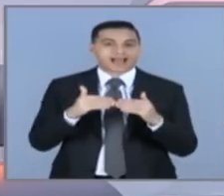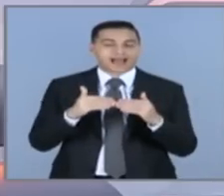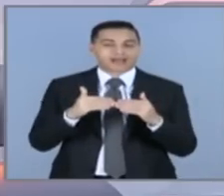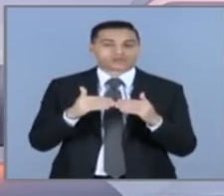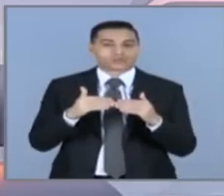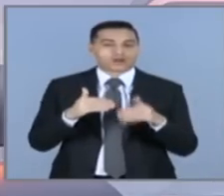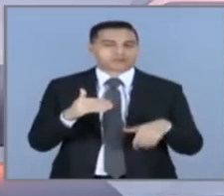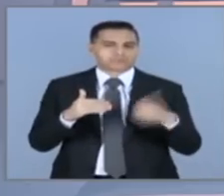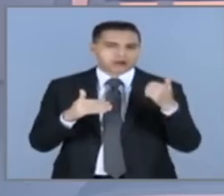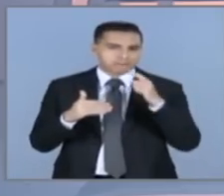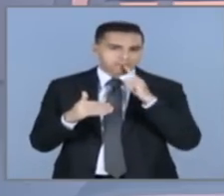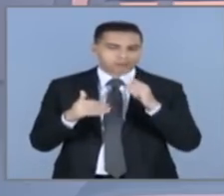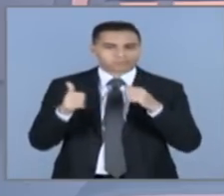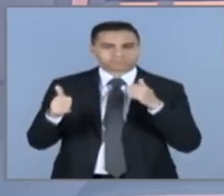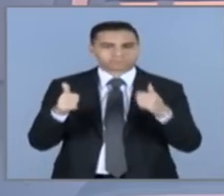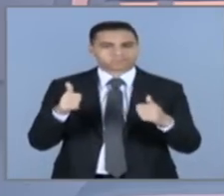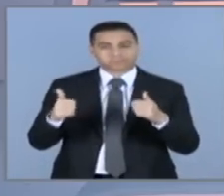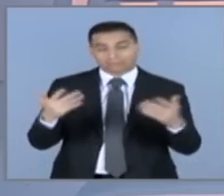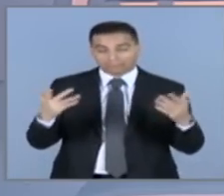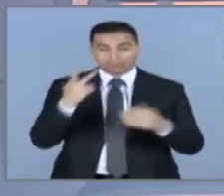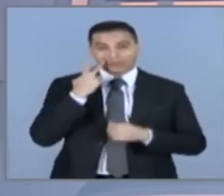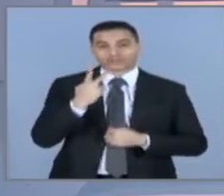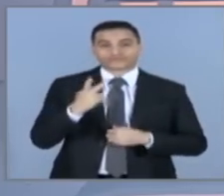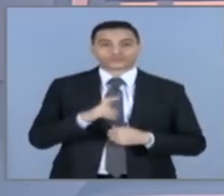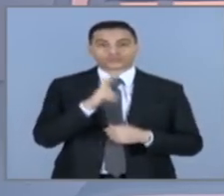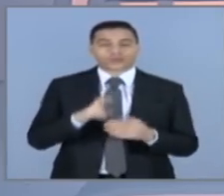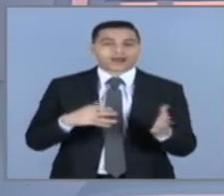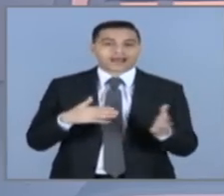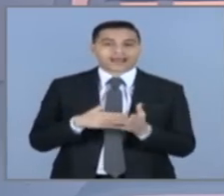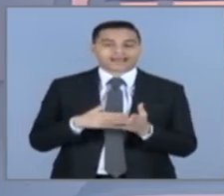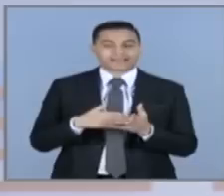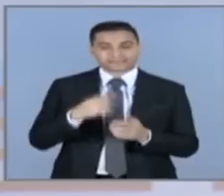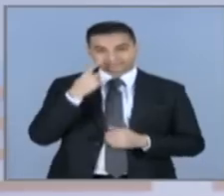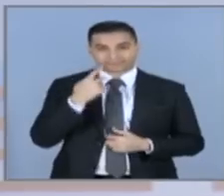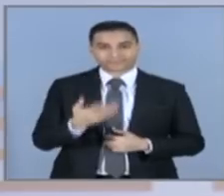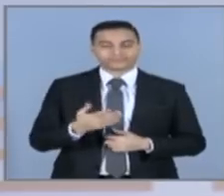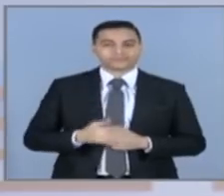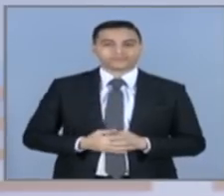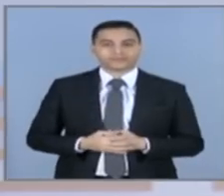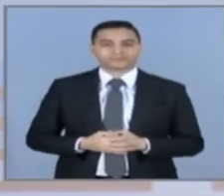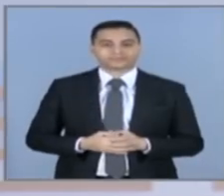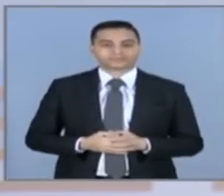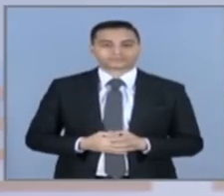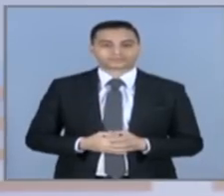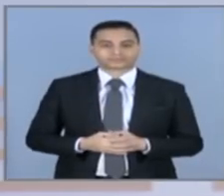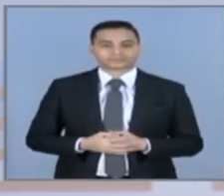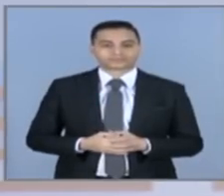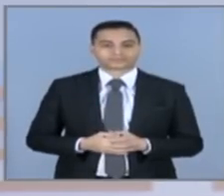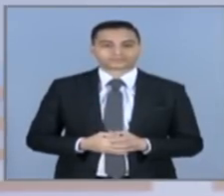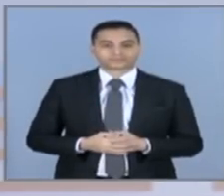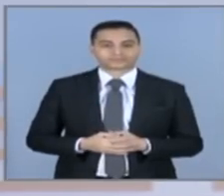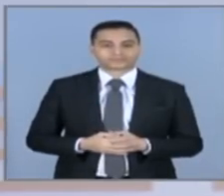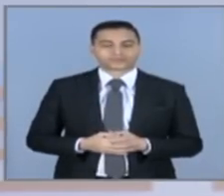يا أشرف يحرز الهدف التاني بـ25 نقطة. السؤال اللي جاي